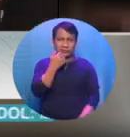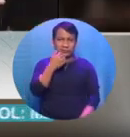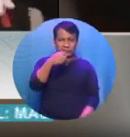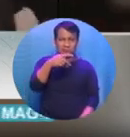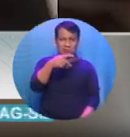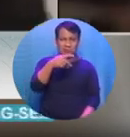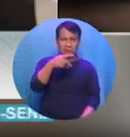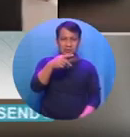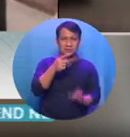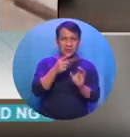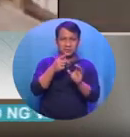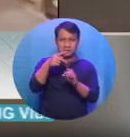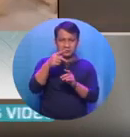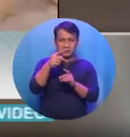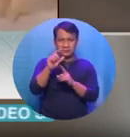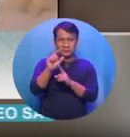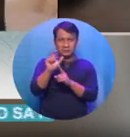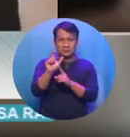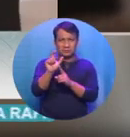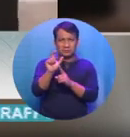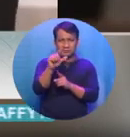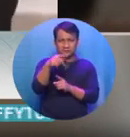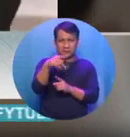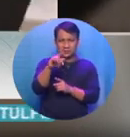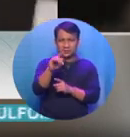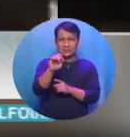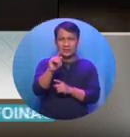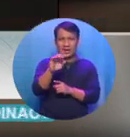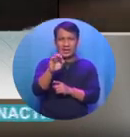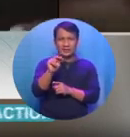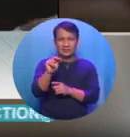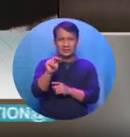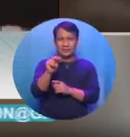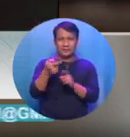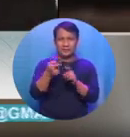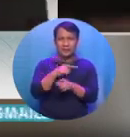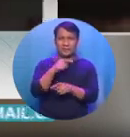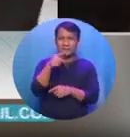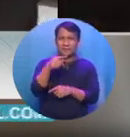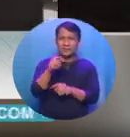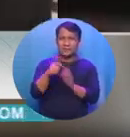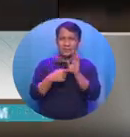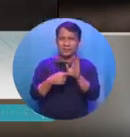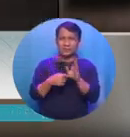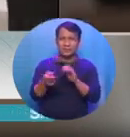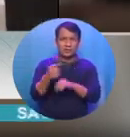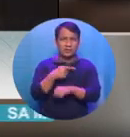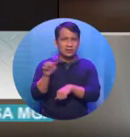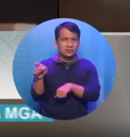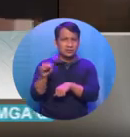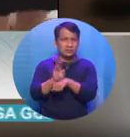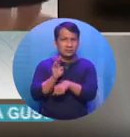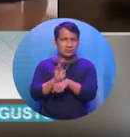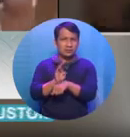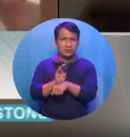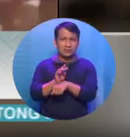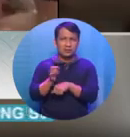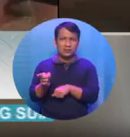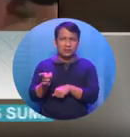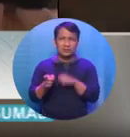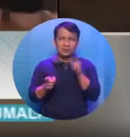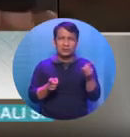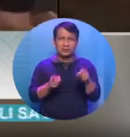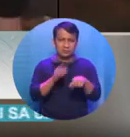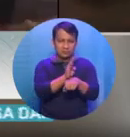nito Pakistani? Ewan ko sir, kasi sabi niya ano daw eh, may negosyo daw dyan, sabi niya nung sa akin.